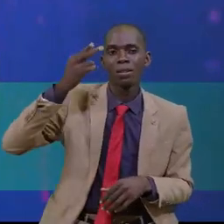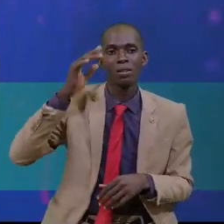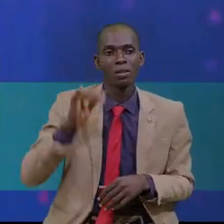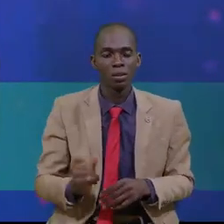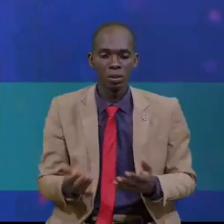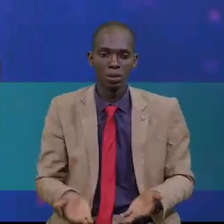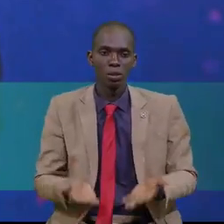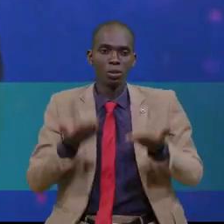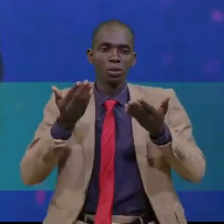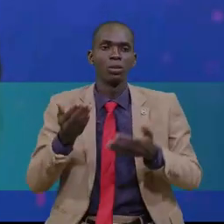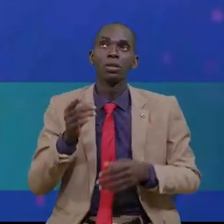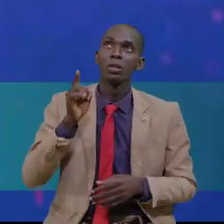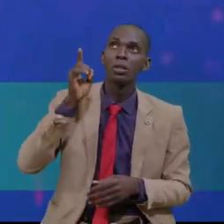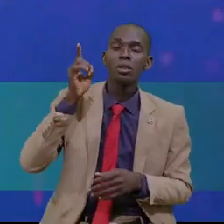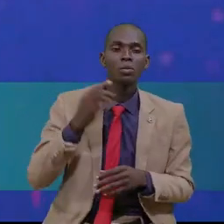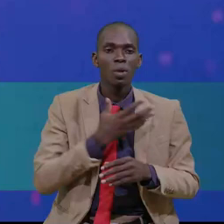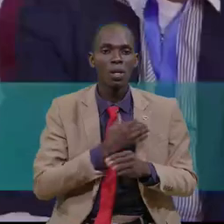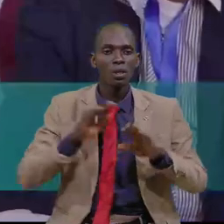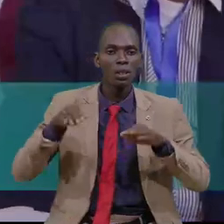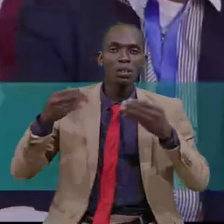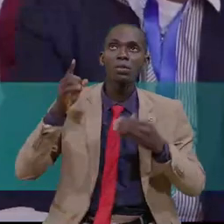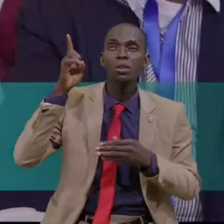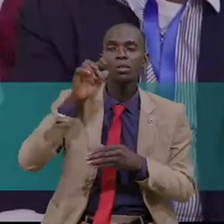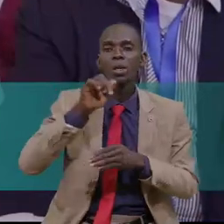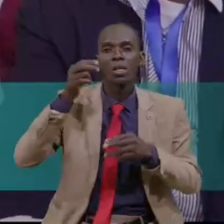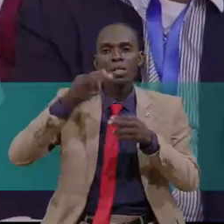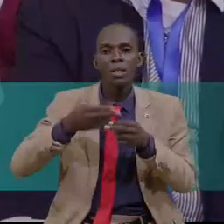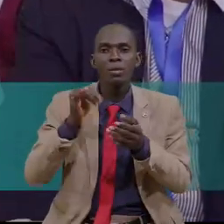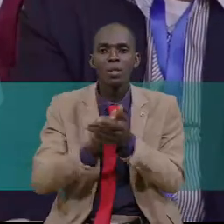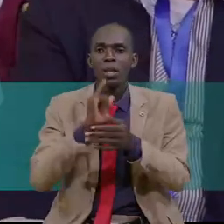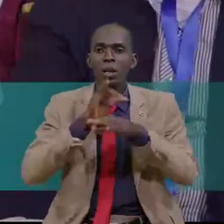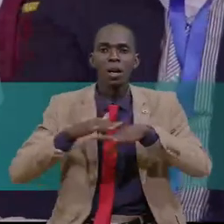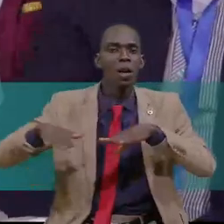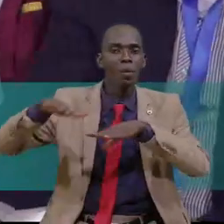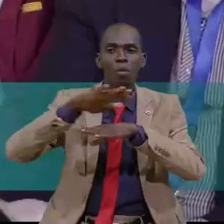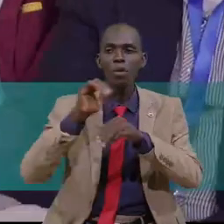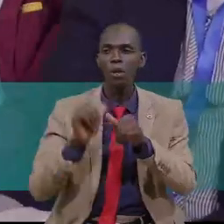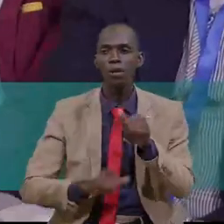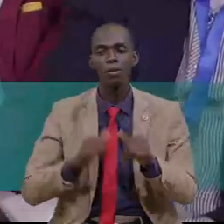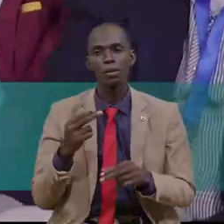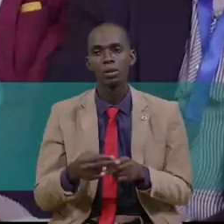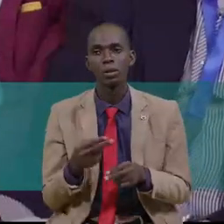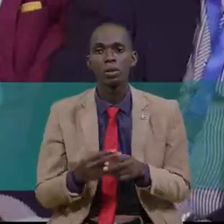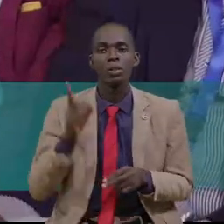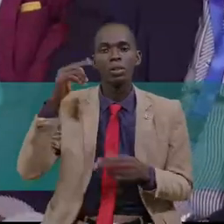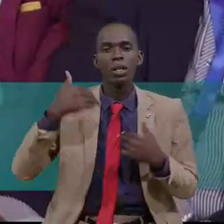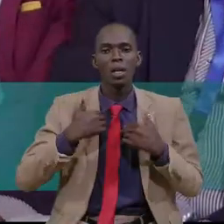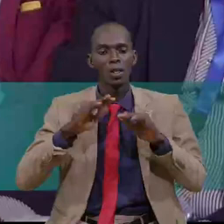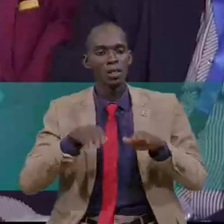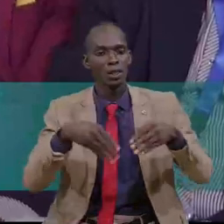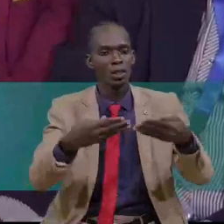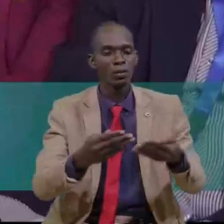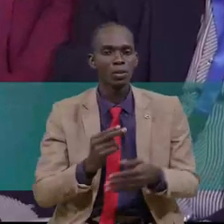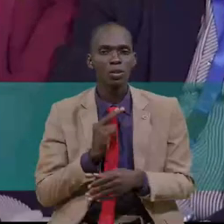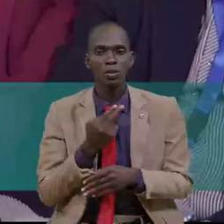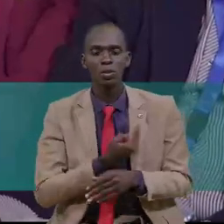donné le nom qui est au-dessus de tout nom. Il l'a donné à Christ, son Fils